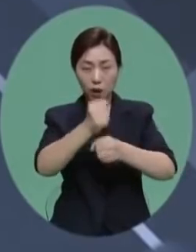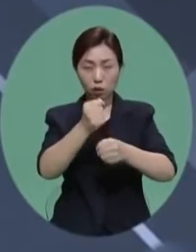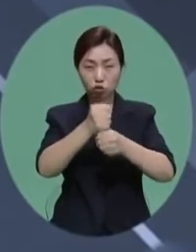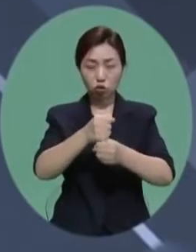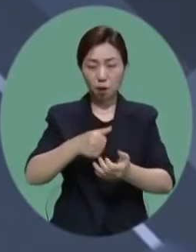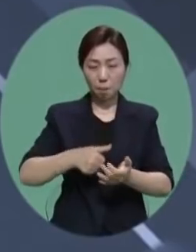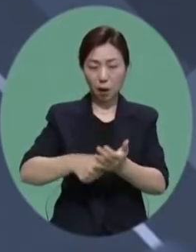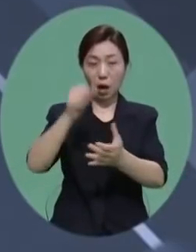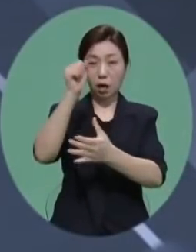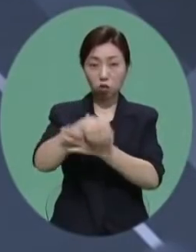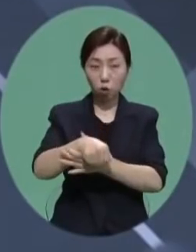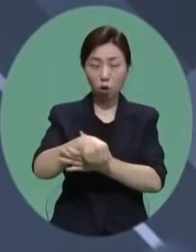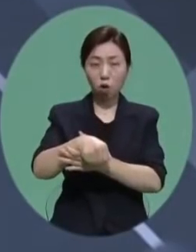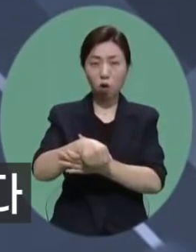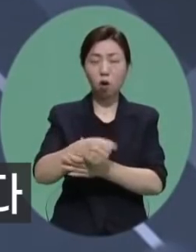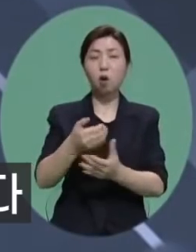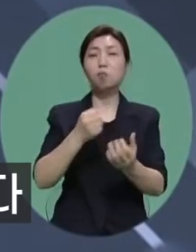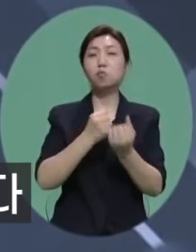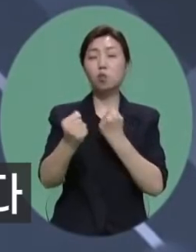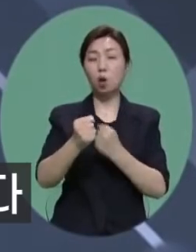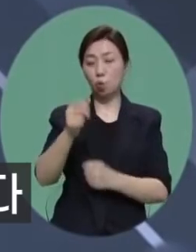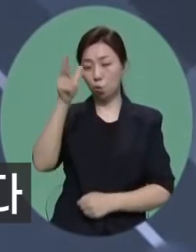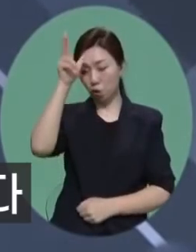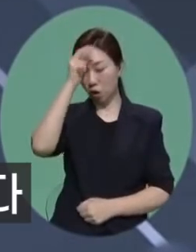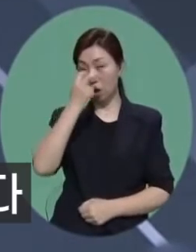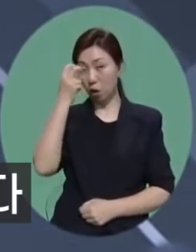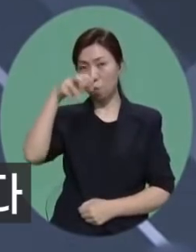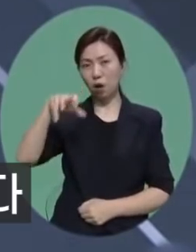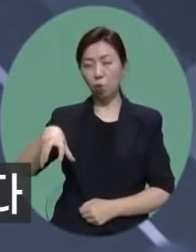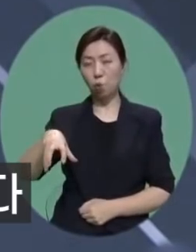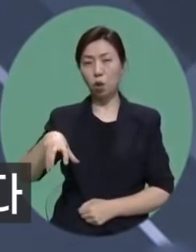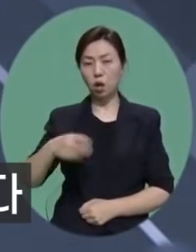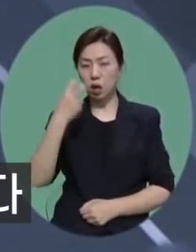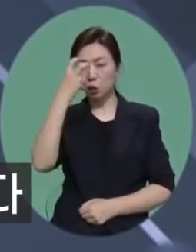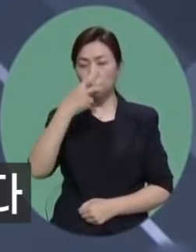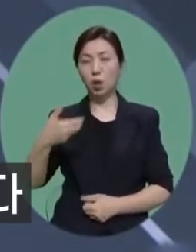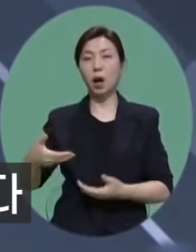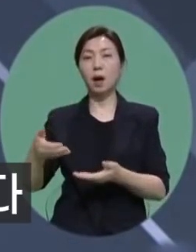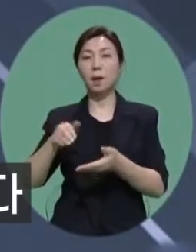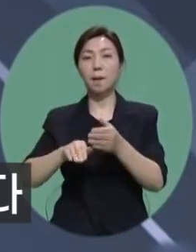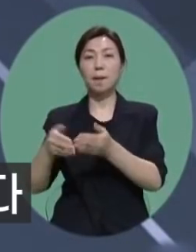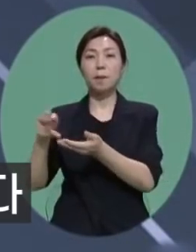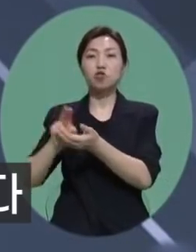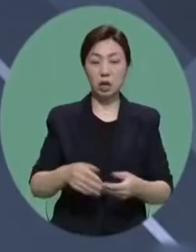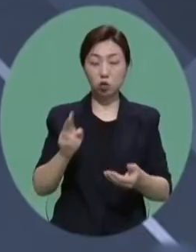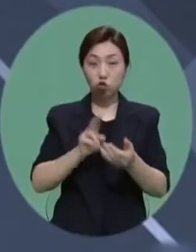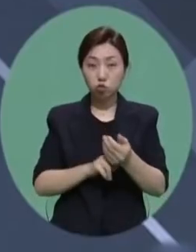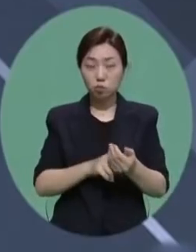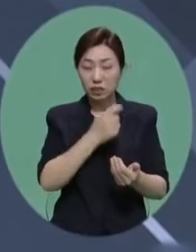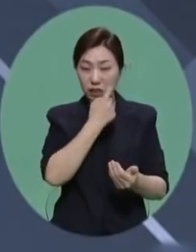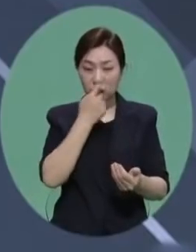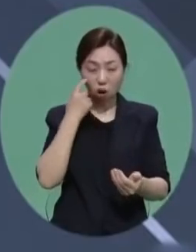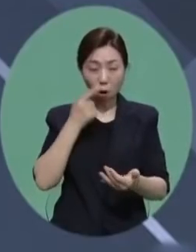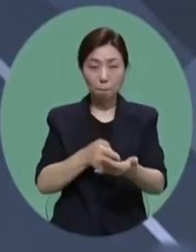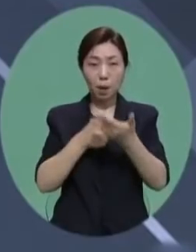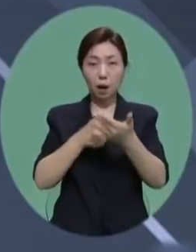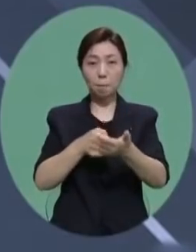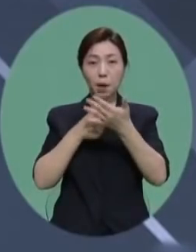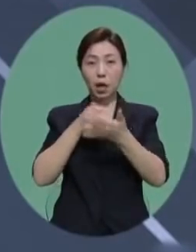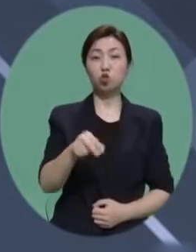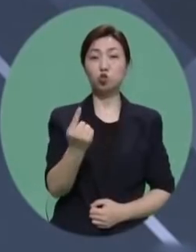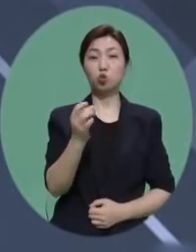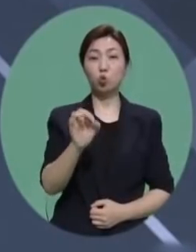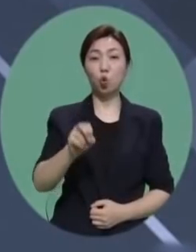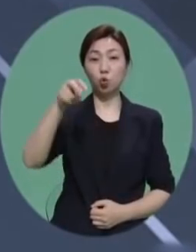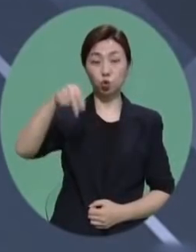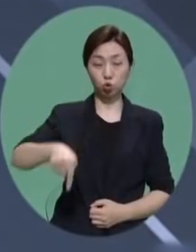지금 이 수사를 덮었습니다. 하지만 이 덮은 증거들이 계속 지금 드러나고 있습니다. 그 사업실무 책임자인